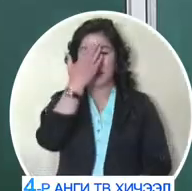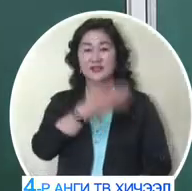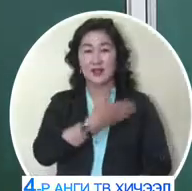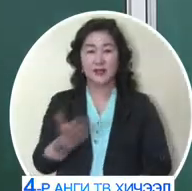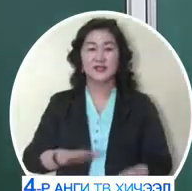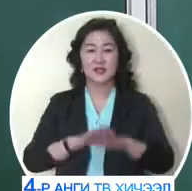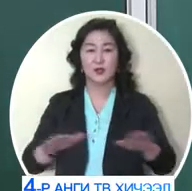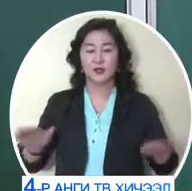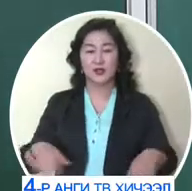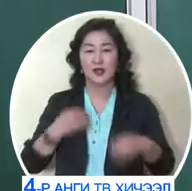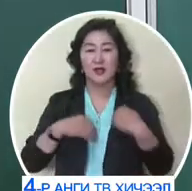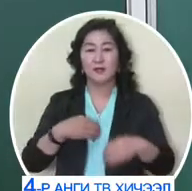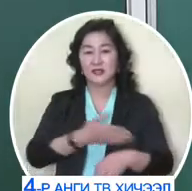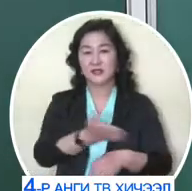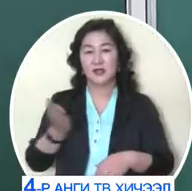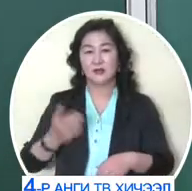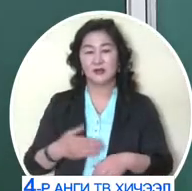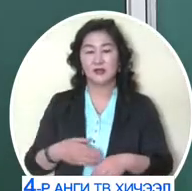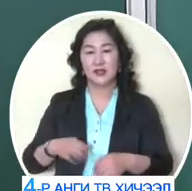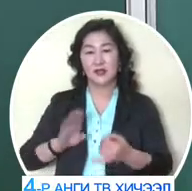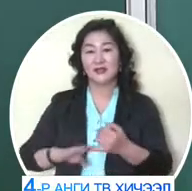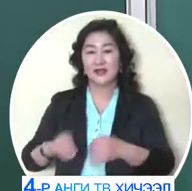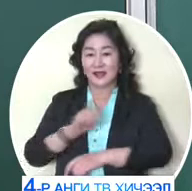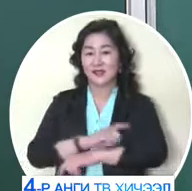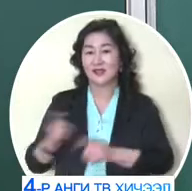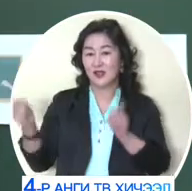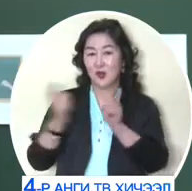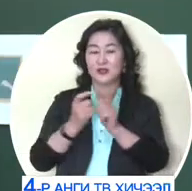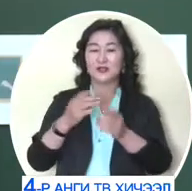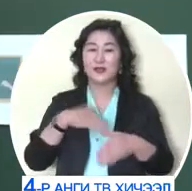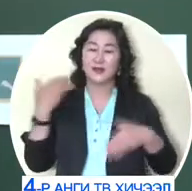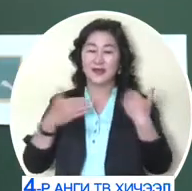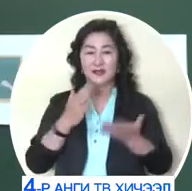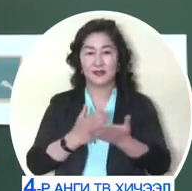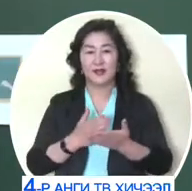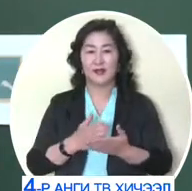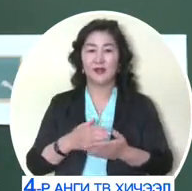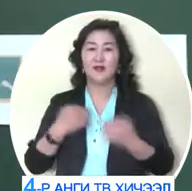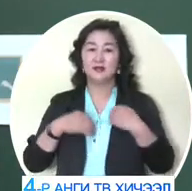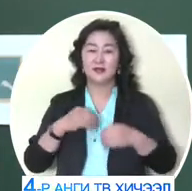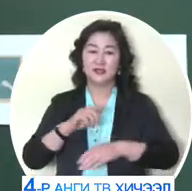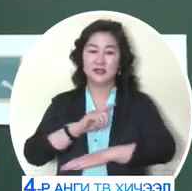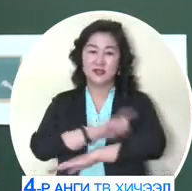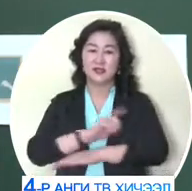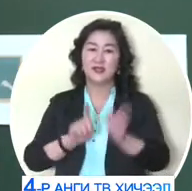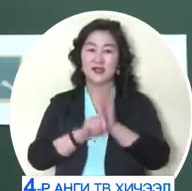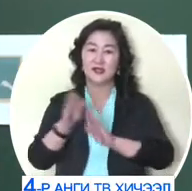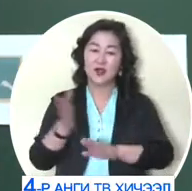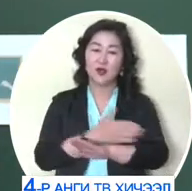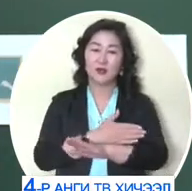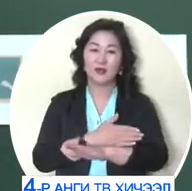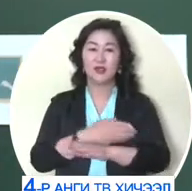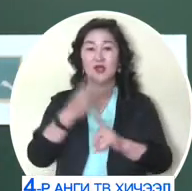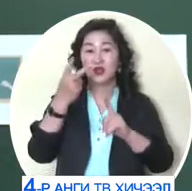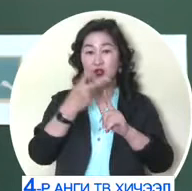Сайн байцгаана уу хүүхдүүдээ. Багш нь та бүхэндээ дараагийн хичээлээрээ уулзч байгаадаа баяртай байна. Багш нь хичээл эхлэх өмнө та бүхэндээ тэлээ хичээл